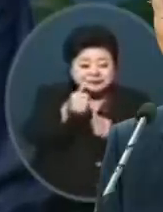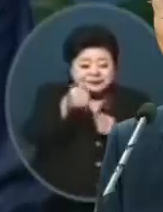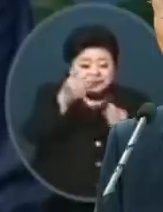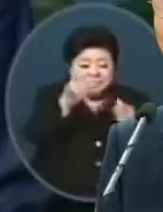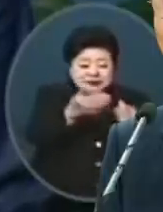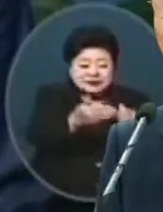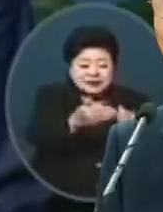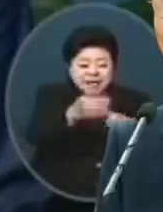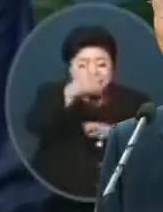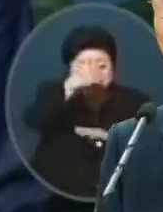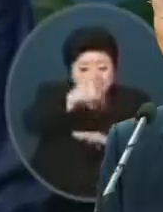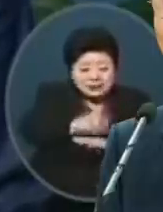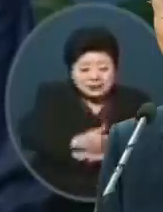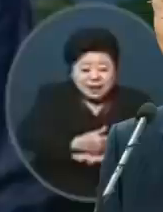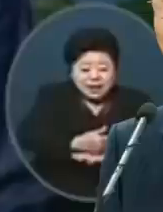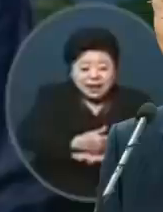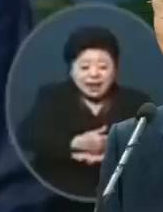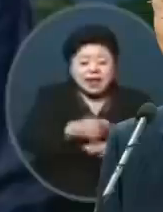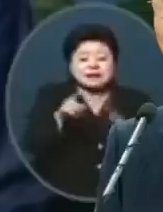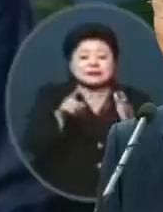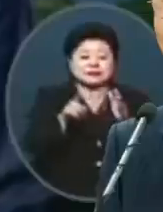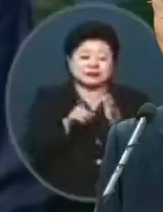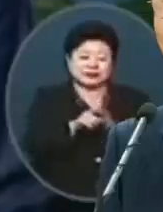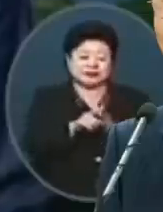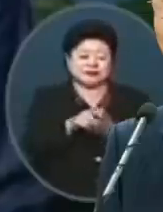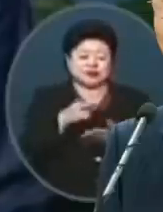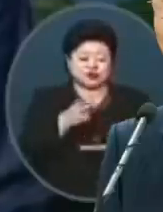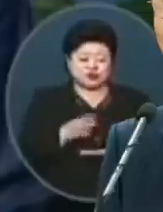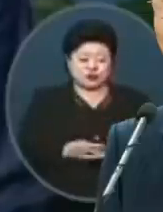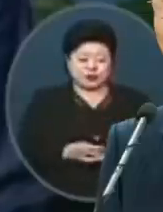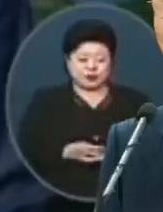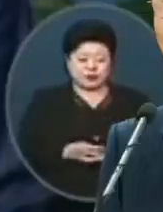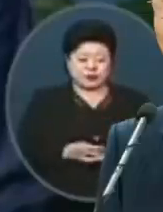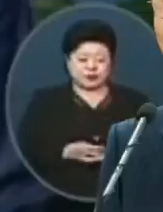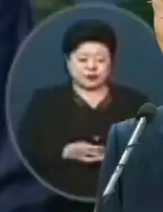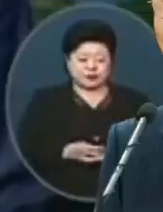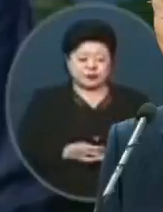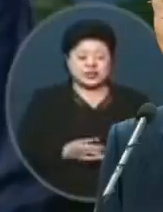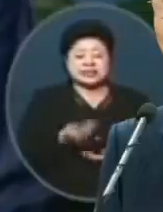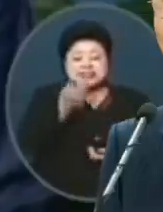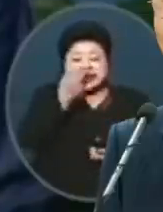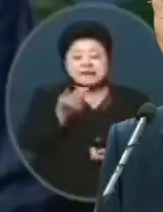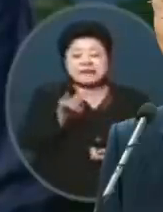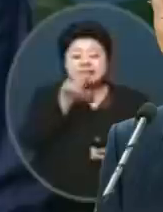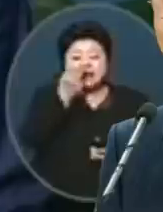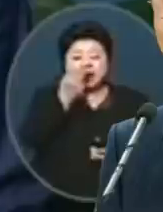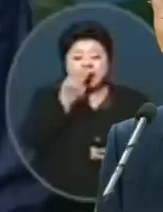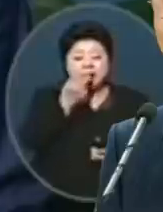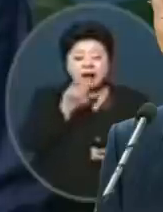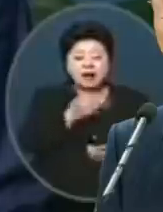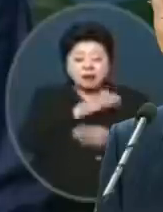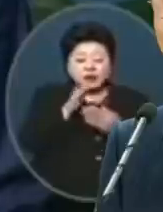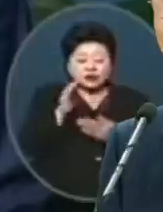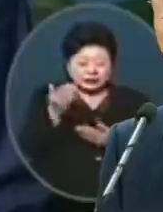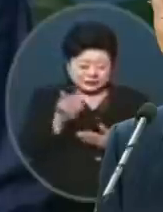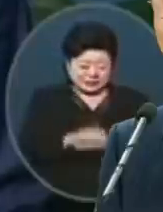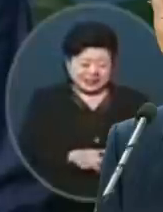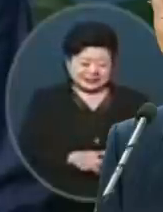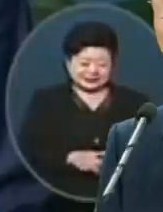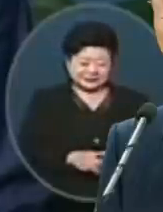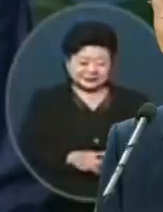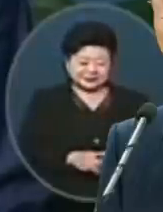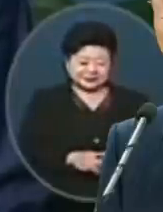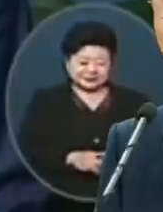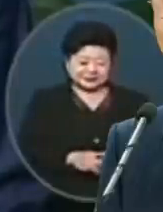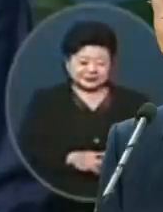하나님에게는 마지막 믿음의 율법이고 생명이고 모든 것 중에 모든 것이 되는